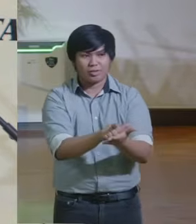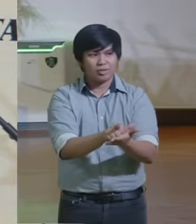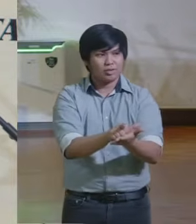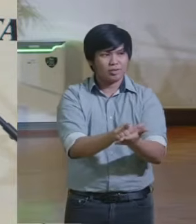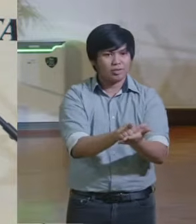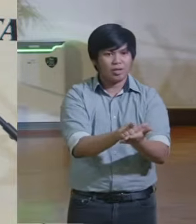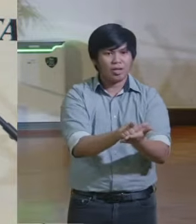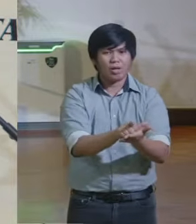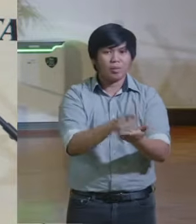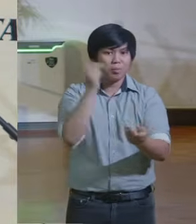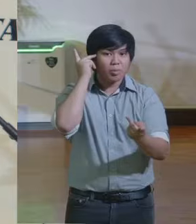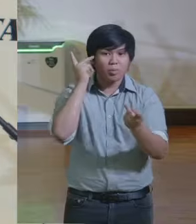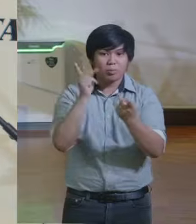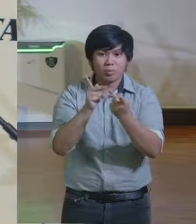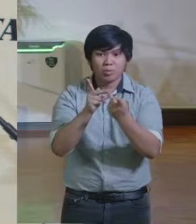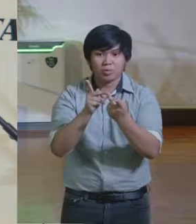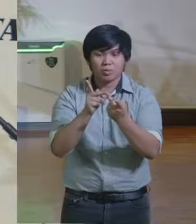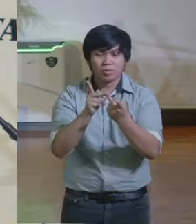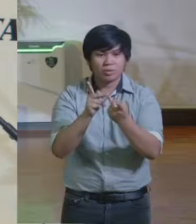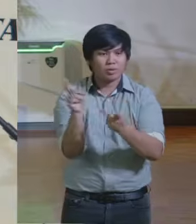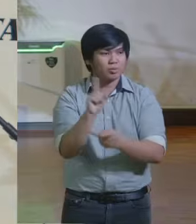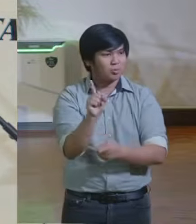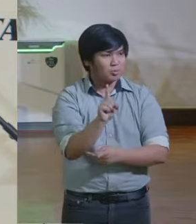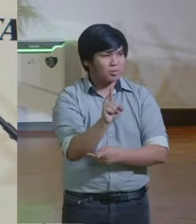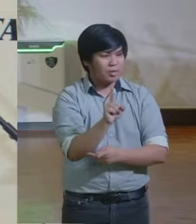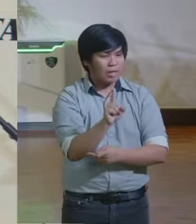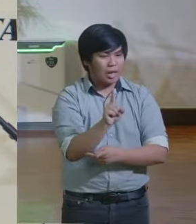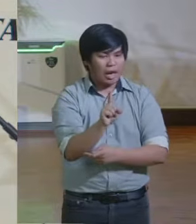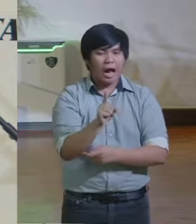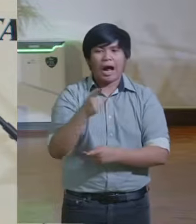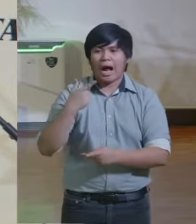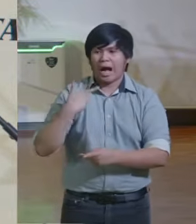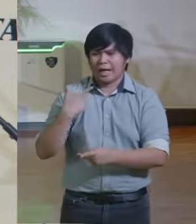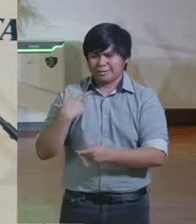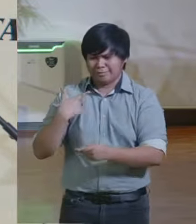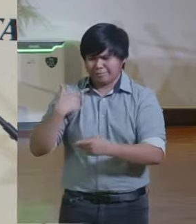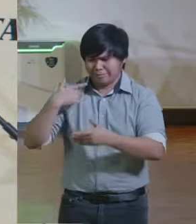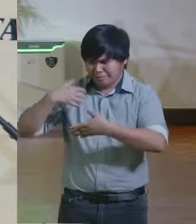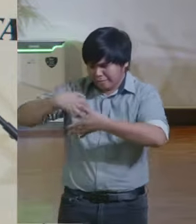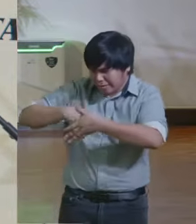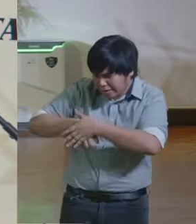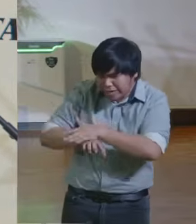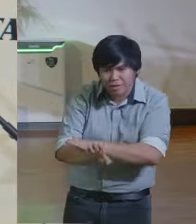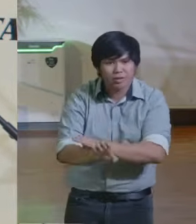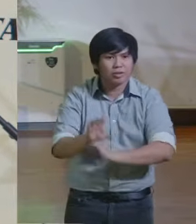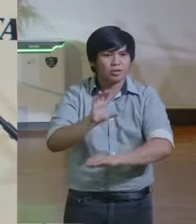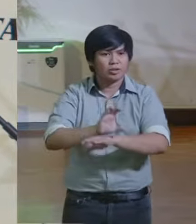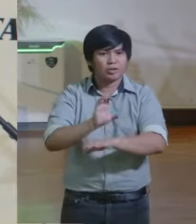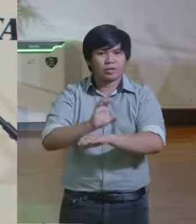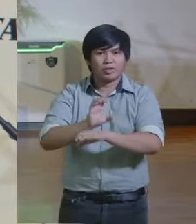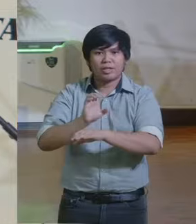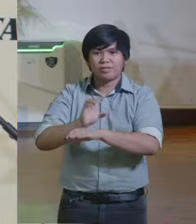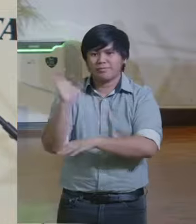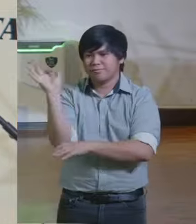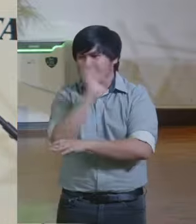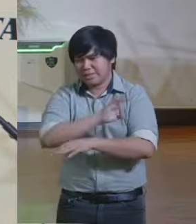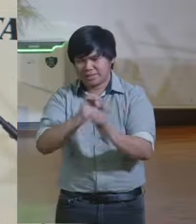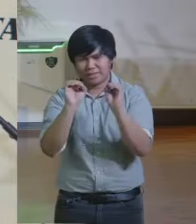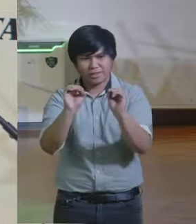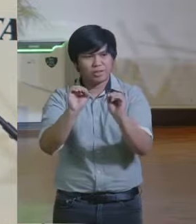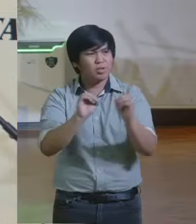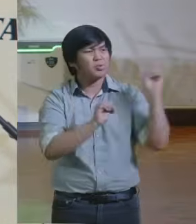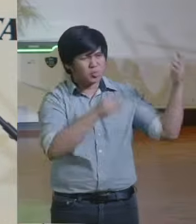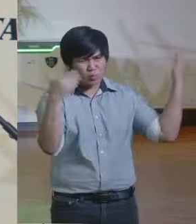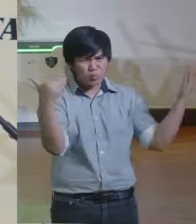itama ang maling pagtuturo na pumasok sa mga Galatian churches. Okay. Bagong-bago yung churches,